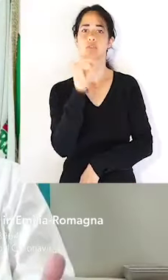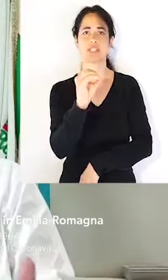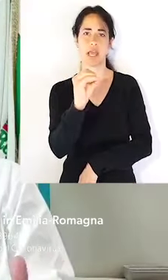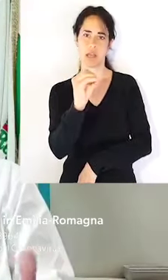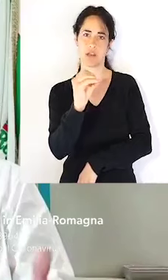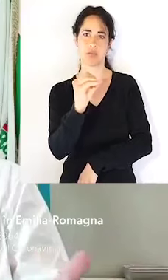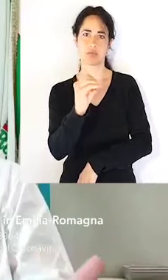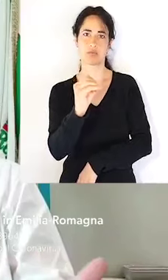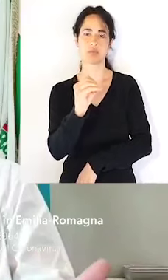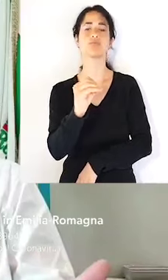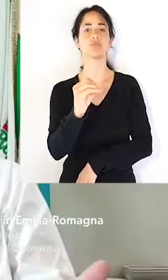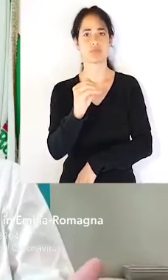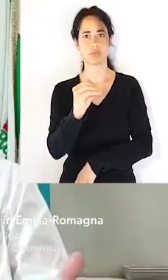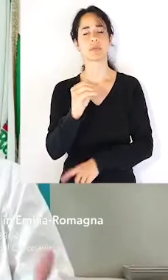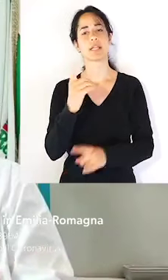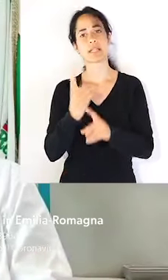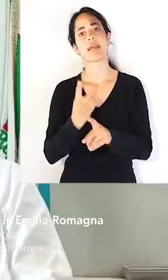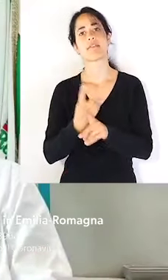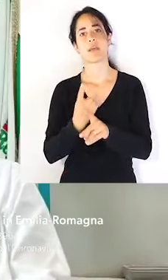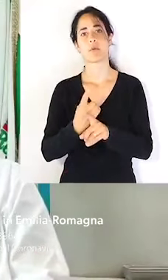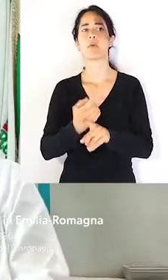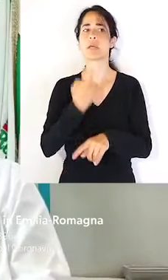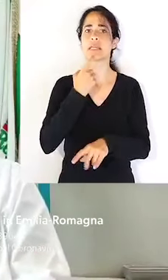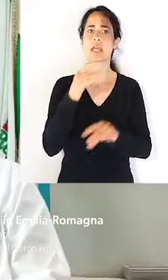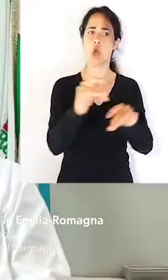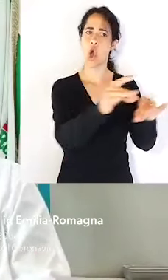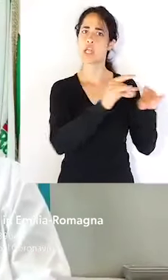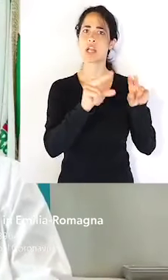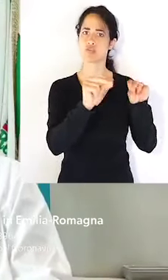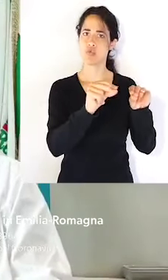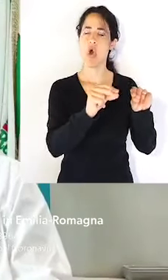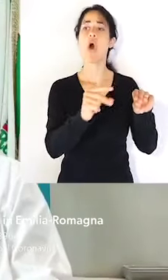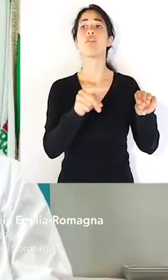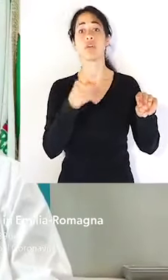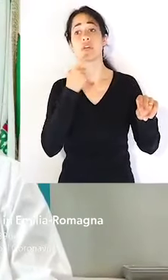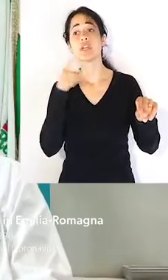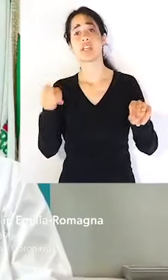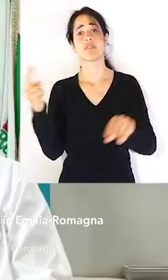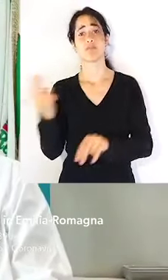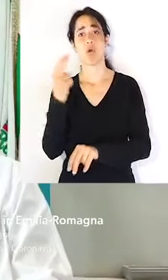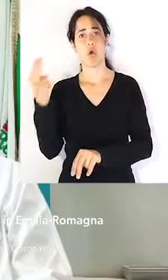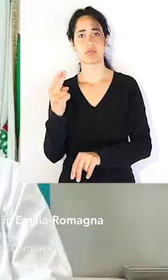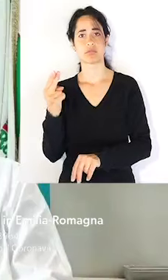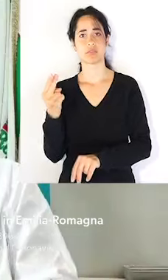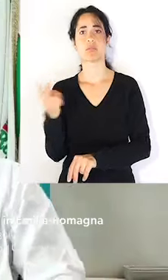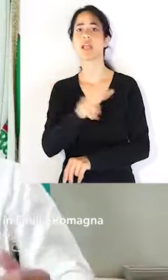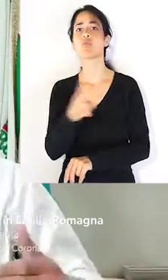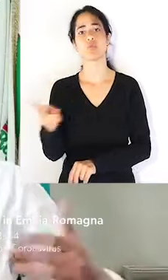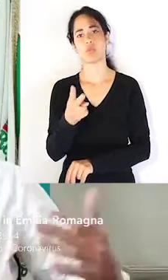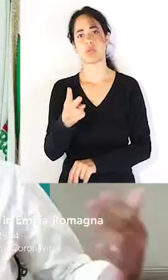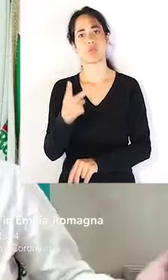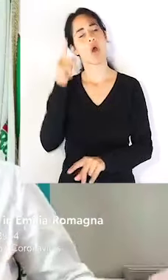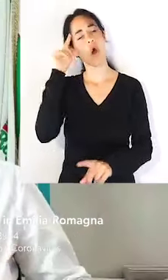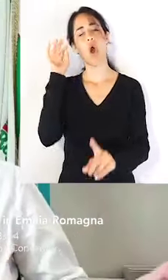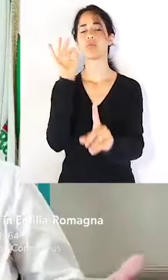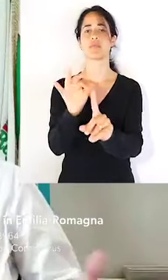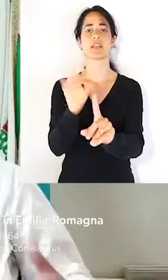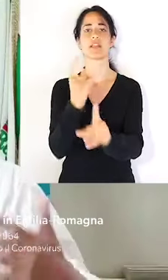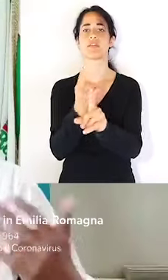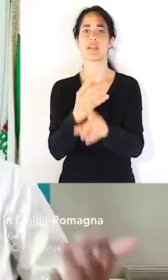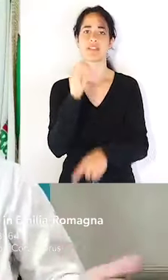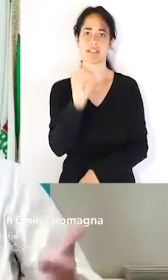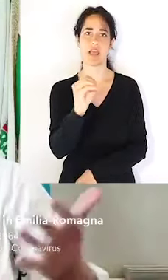quota zero, non solo per i deceduti, ma anche per i nuovi contagi. Per questo non dobbiamo mai abbassare la guardia, mentre il